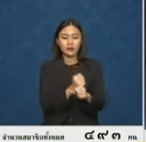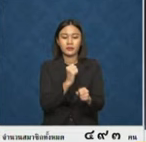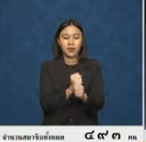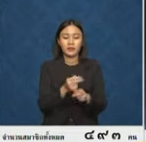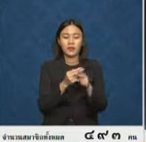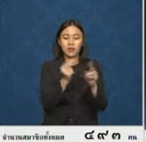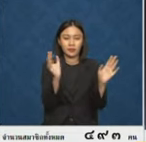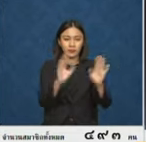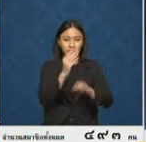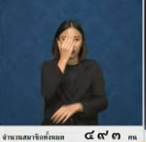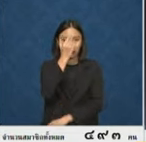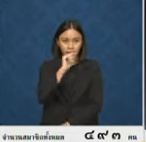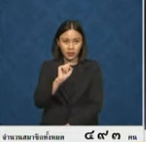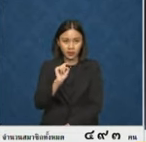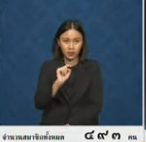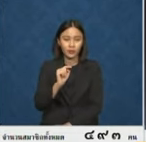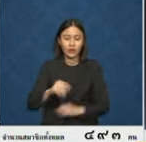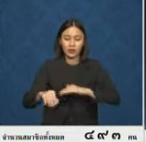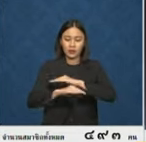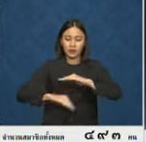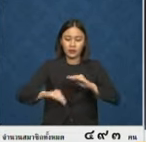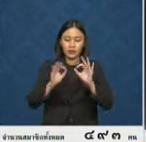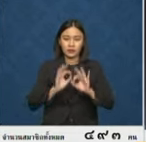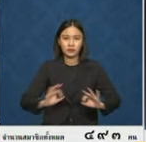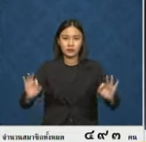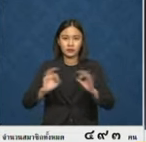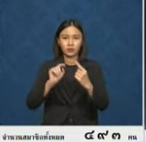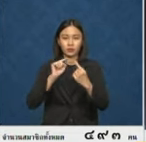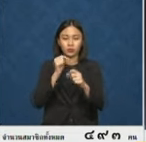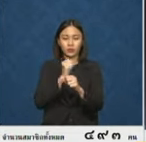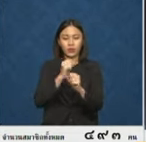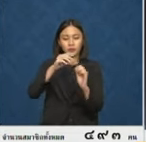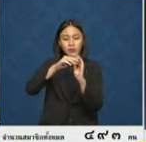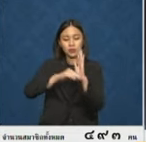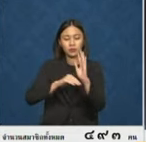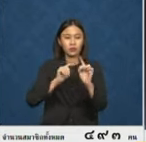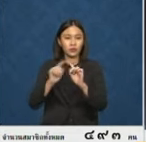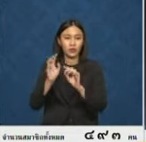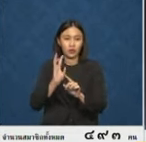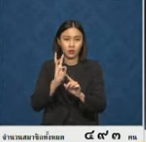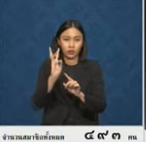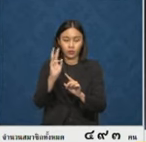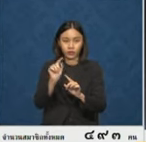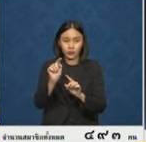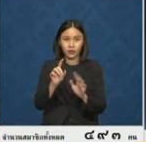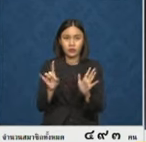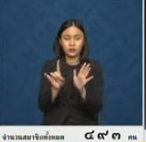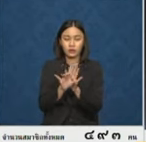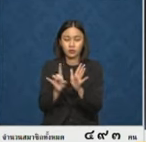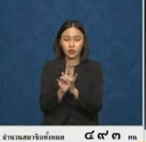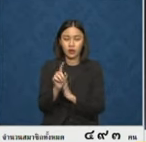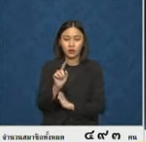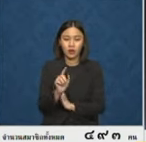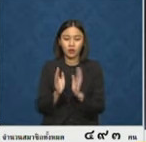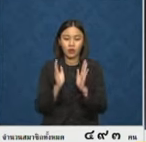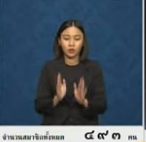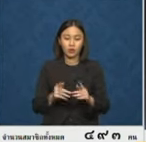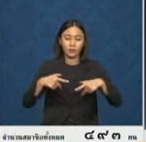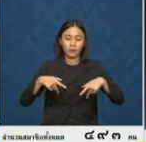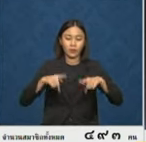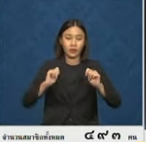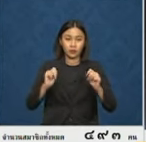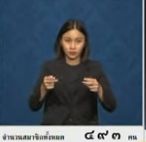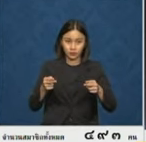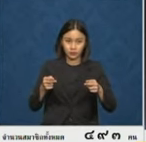เสียหายเนี่ยต้องใช้เ่อเป็นหลักฐานสำคัญในการดำเนินการนะครับ 6นะครับสุดท้ายครับชาวปทุม